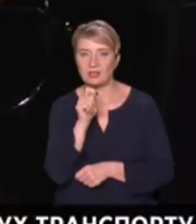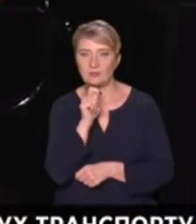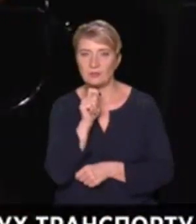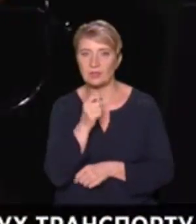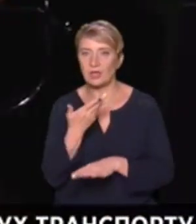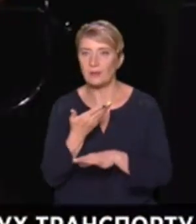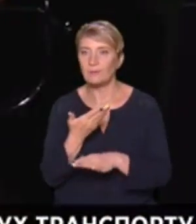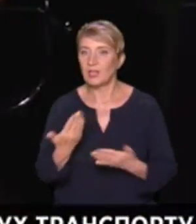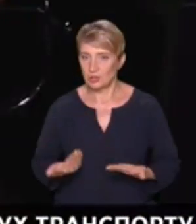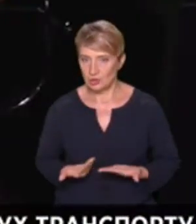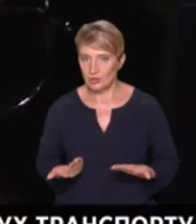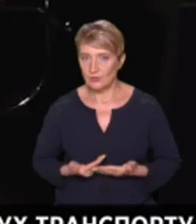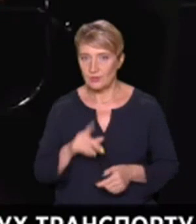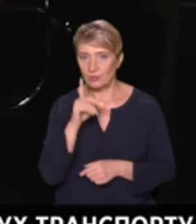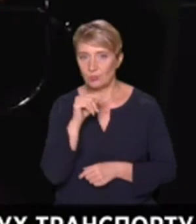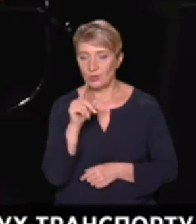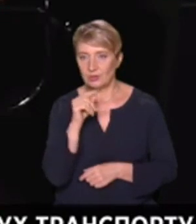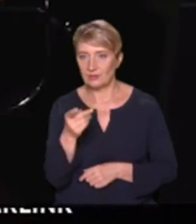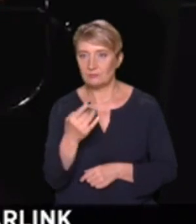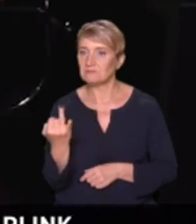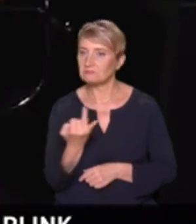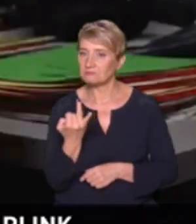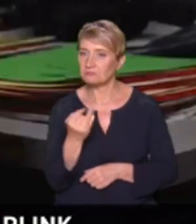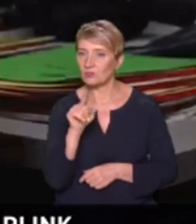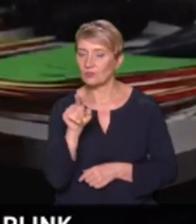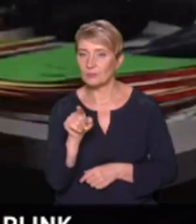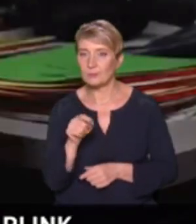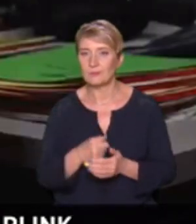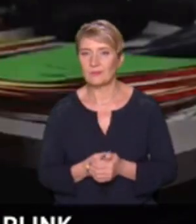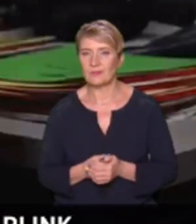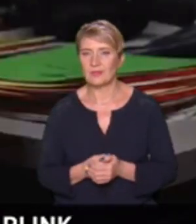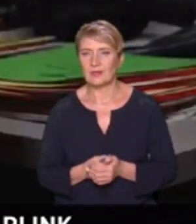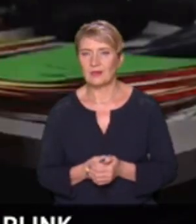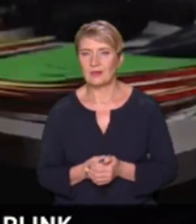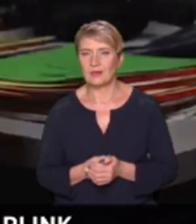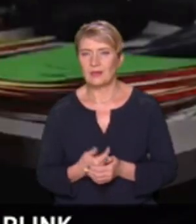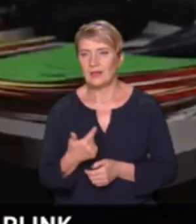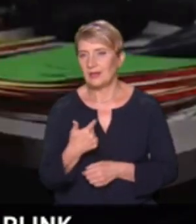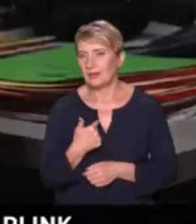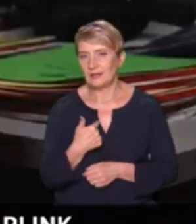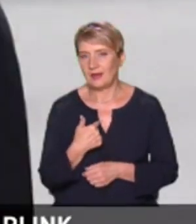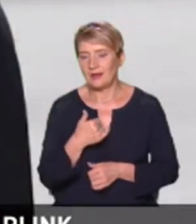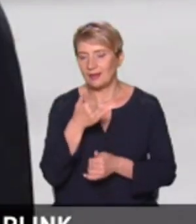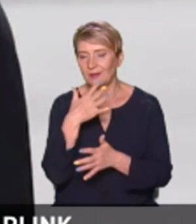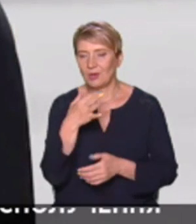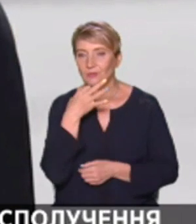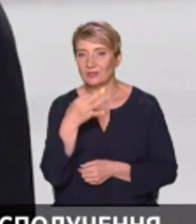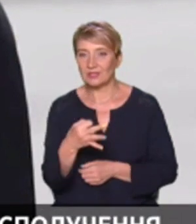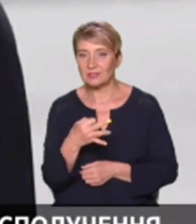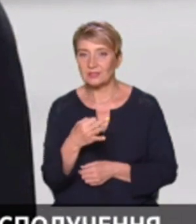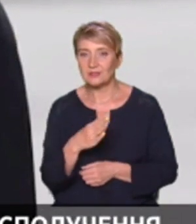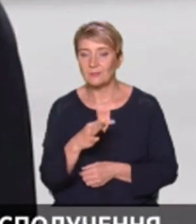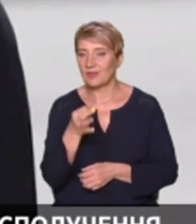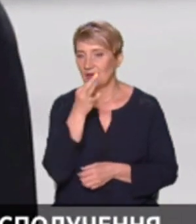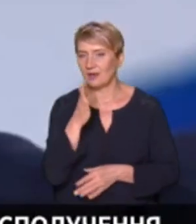живий Путін зараз? Риторичне питання. Чи знаєте ви? Ну, я теж утримуюсь від цього. Утім, рано